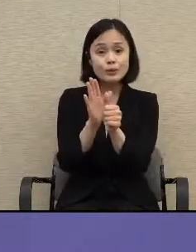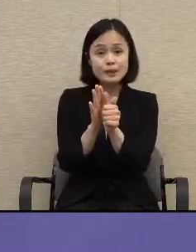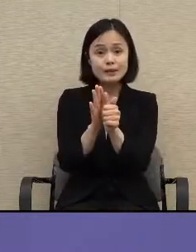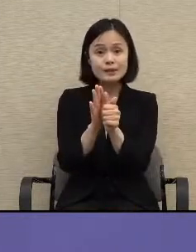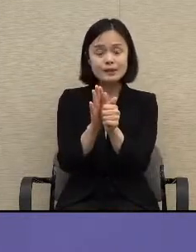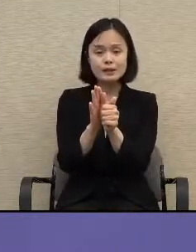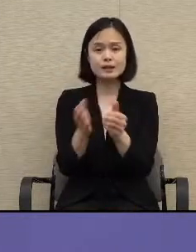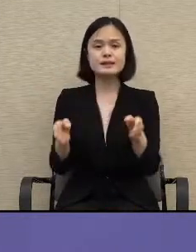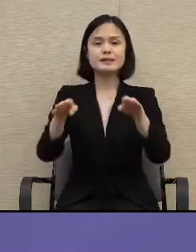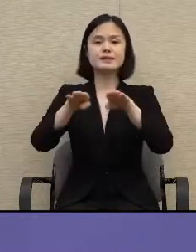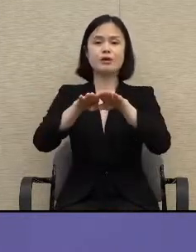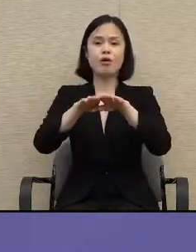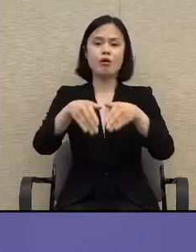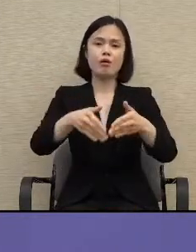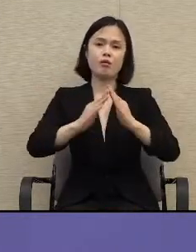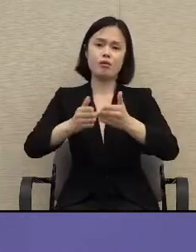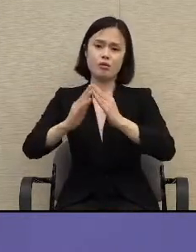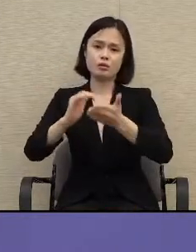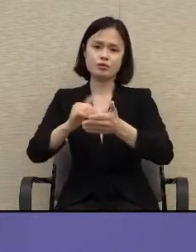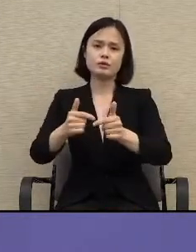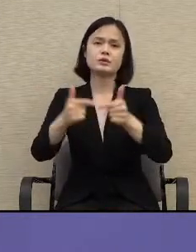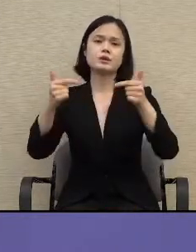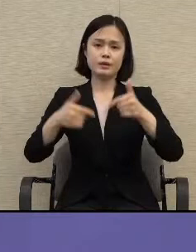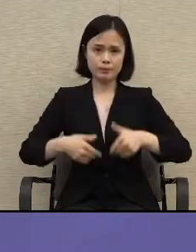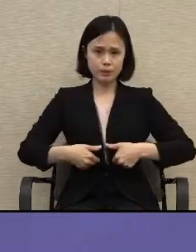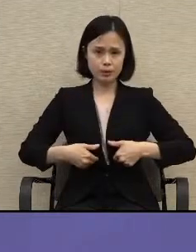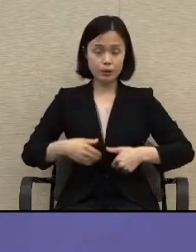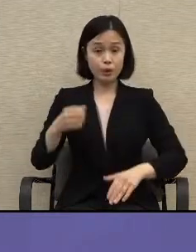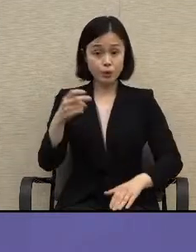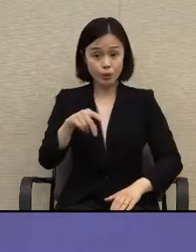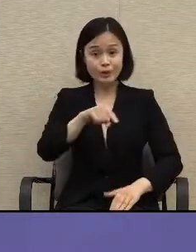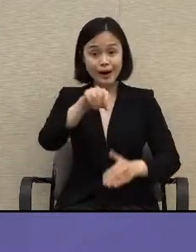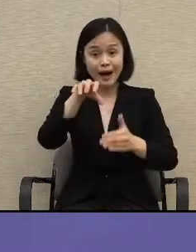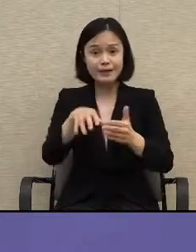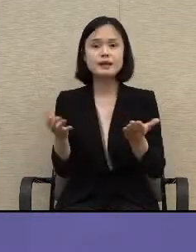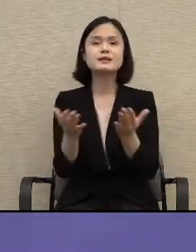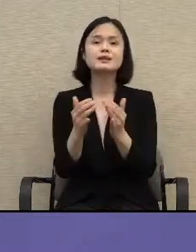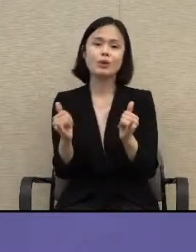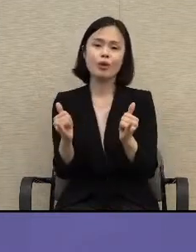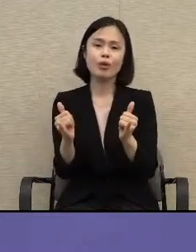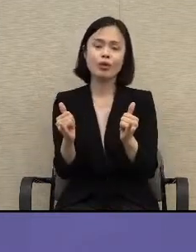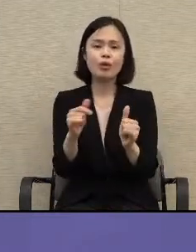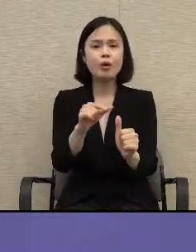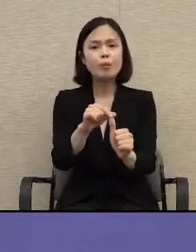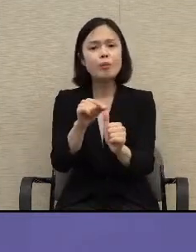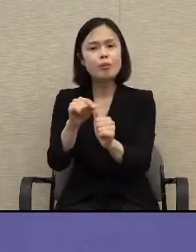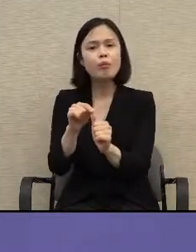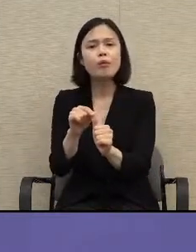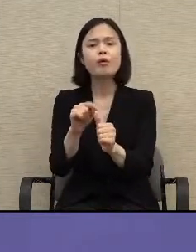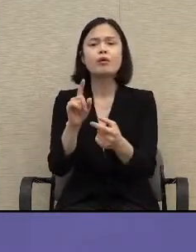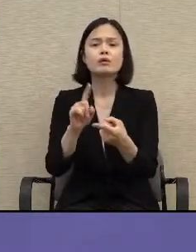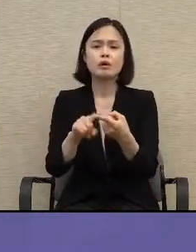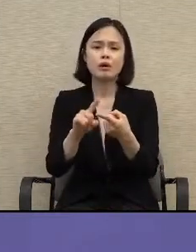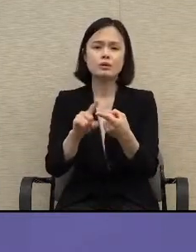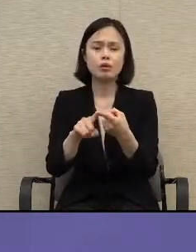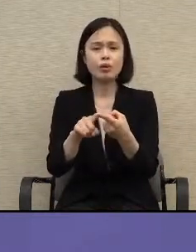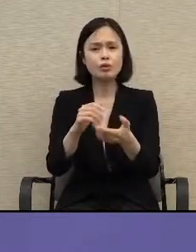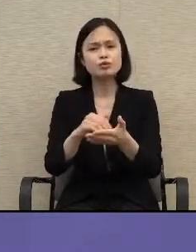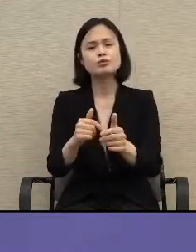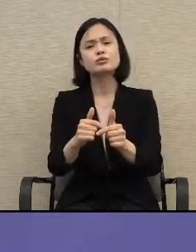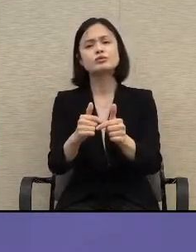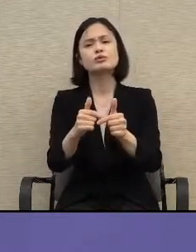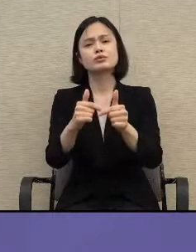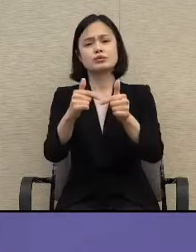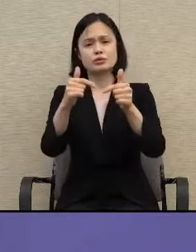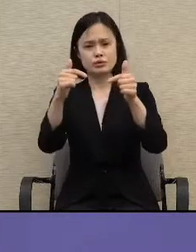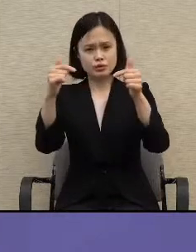그리고 이 인프라에서 일을 하게 되는 인력들에 대한 고민들이 진행이 됩니다. 그래서 이제 인력들의 양적인